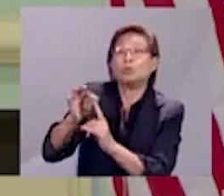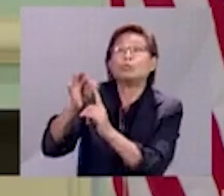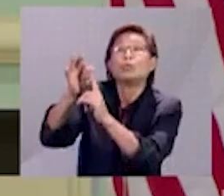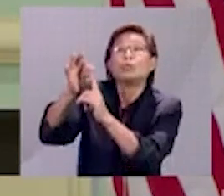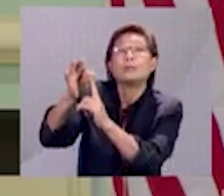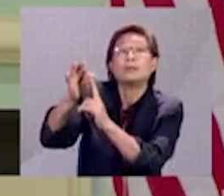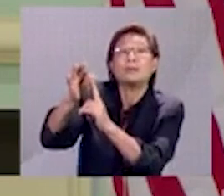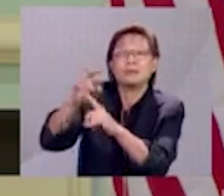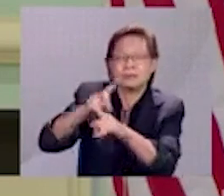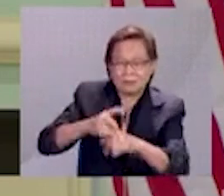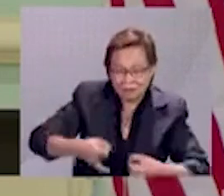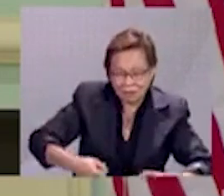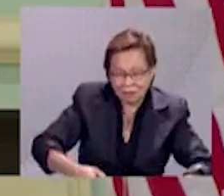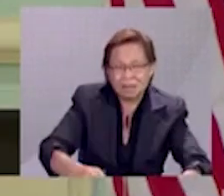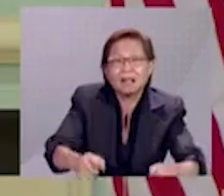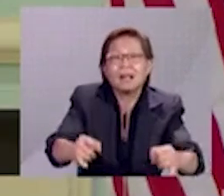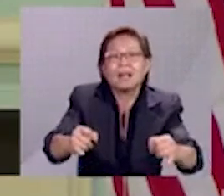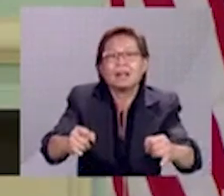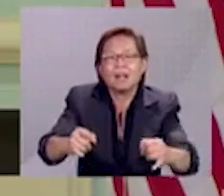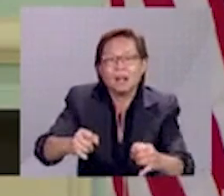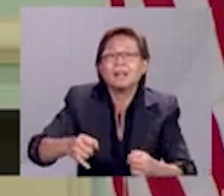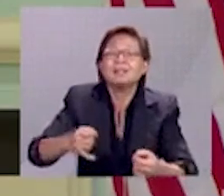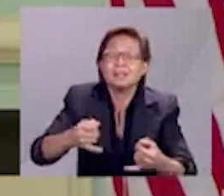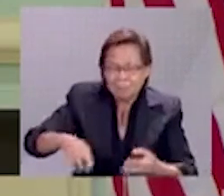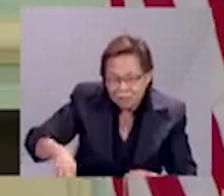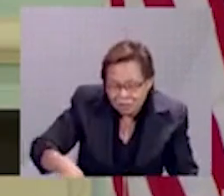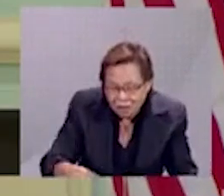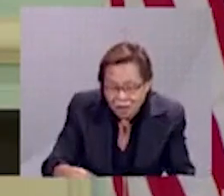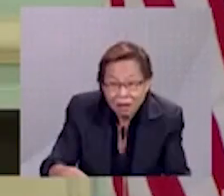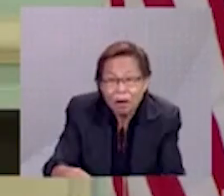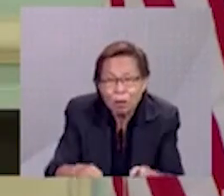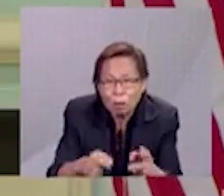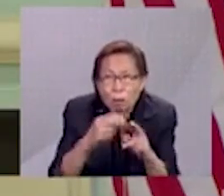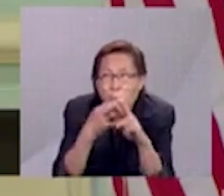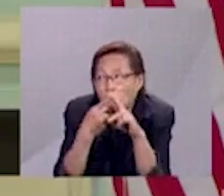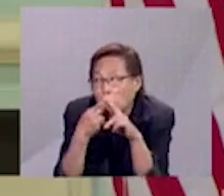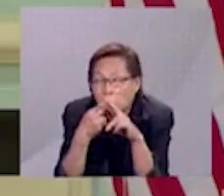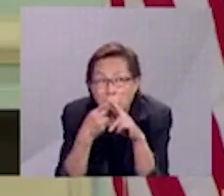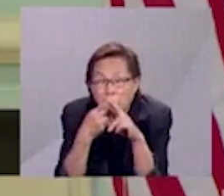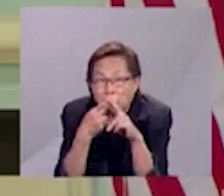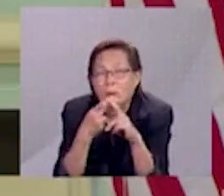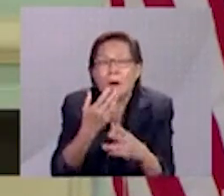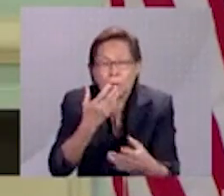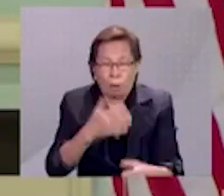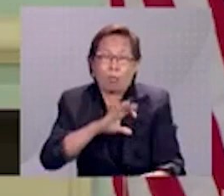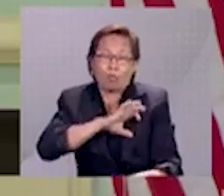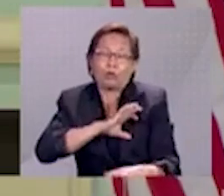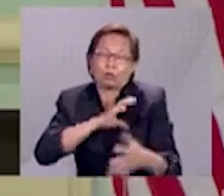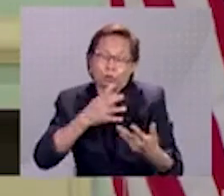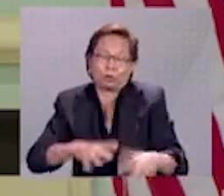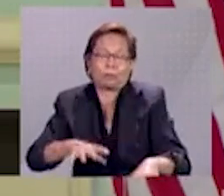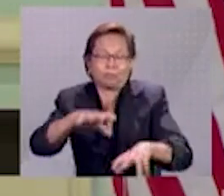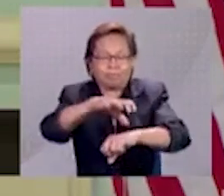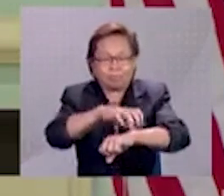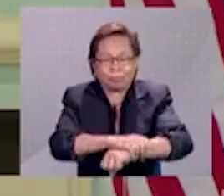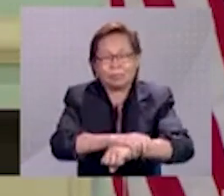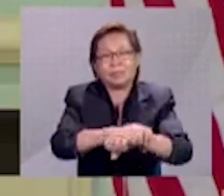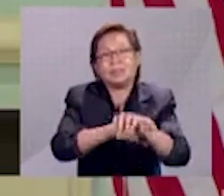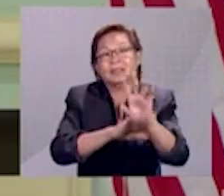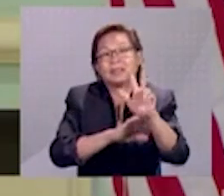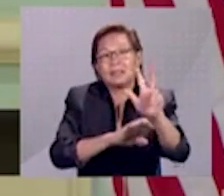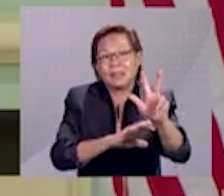terutamanya di jalan-jalan lorong-lorong tikus. PDRM telah berjaya menahan 3